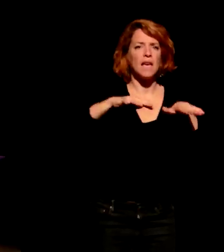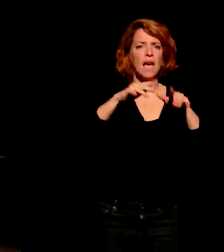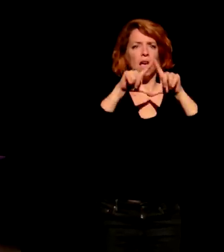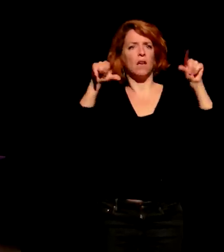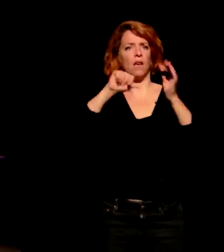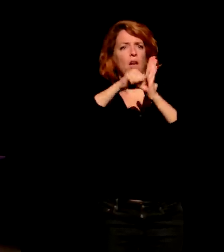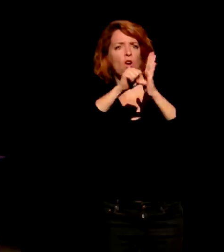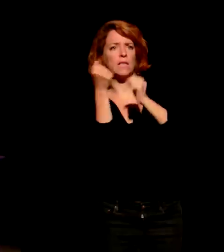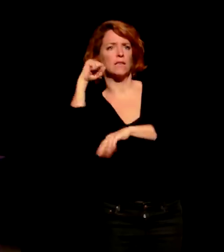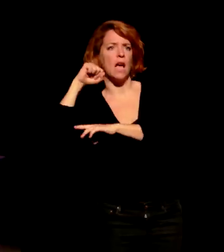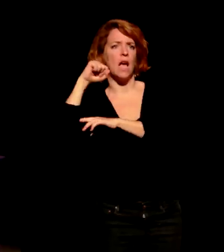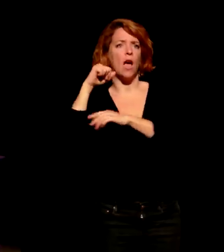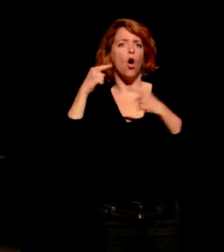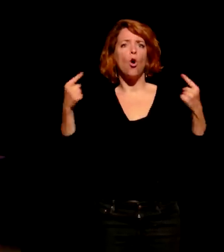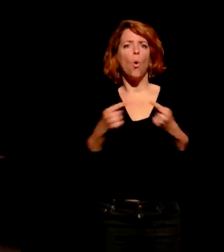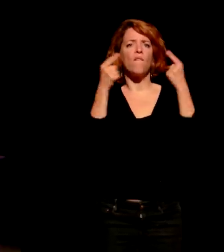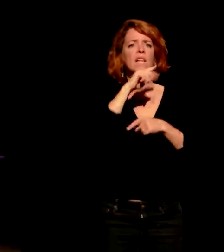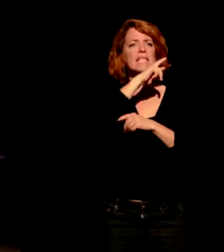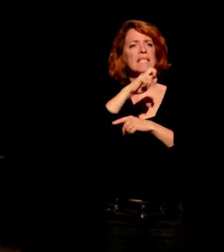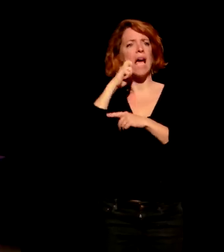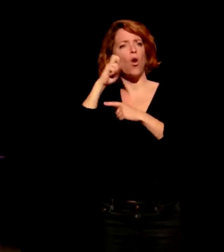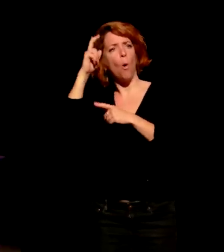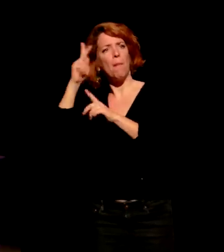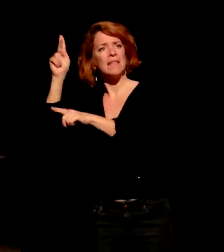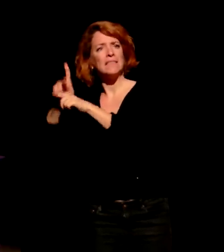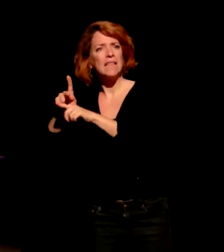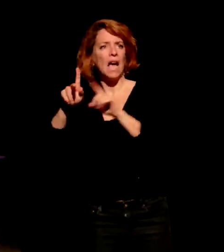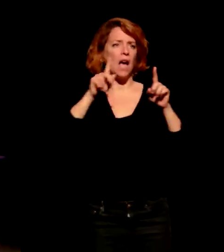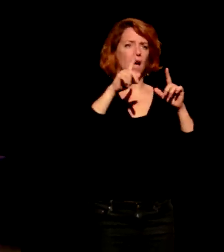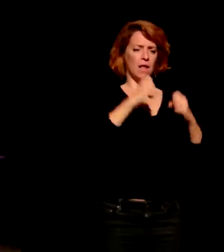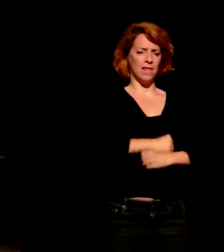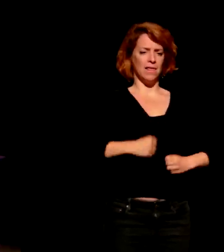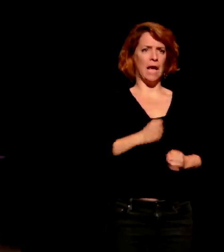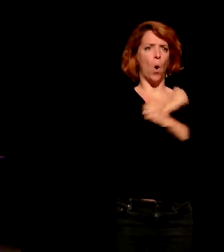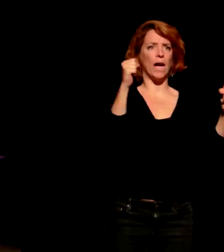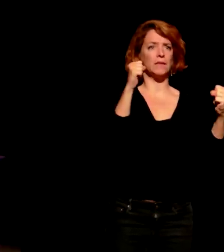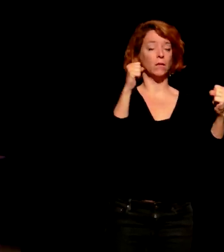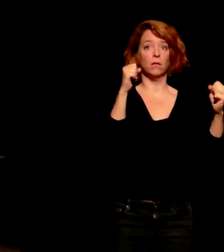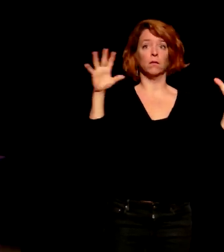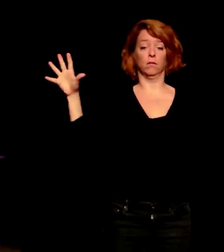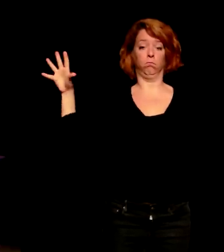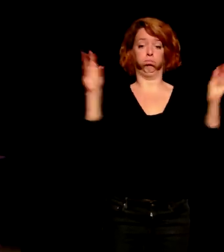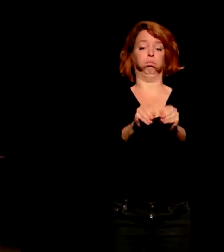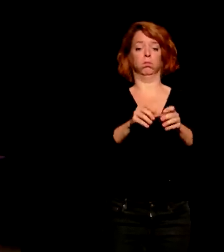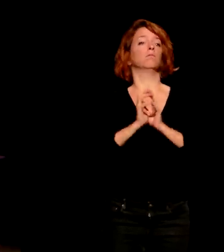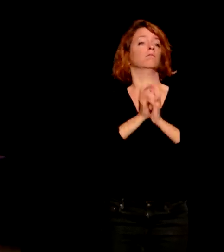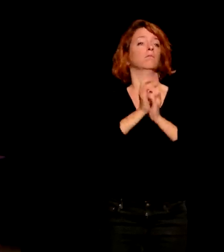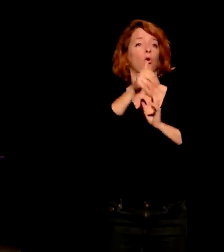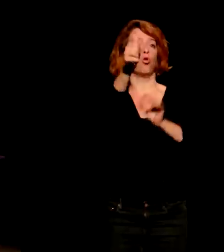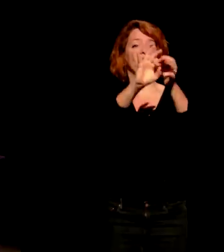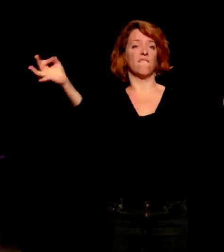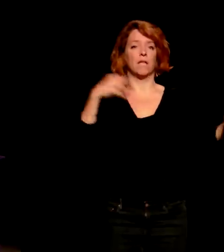clandestins, conflits israélo-palestiniens, islamistes, terroristes, tout ça dans une même phrase, comme ça on est sûr qu'on comprend bien rien à de quoi on parle.